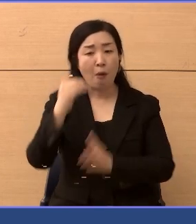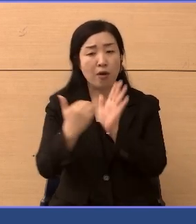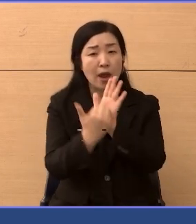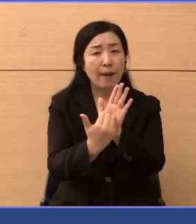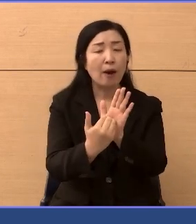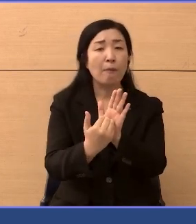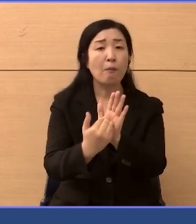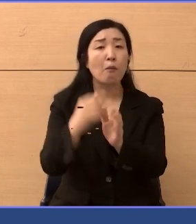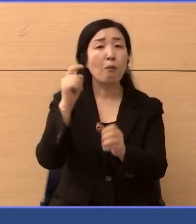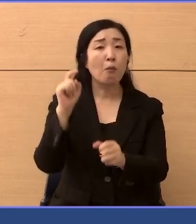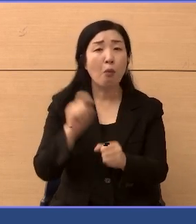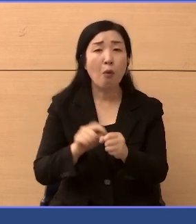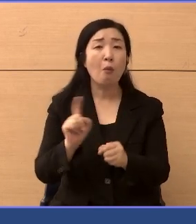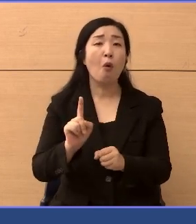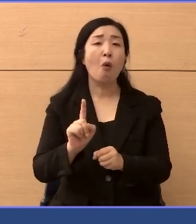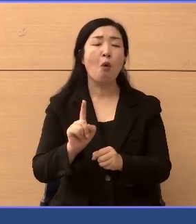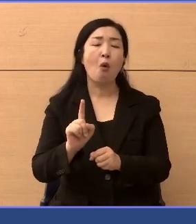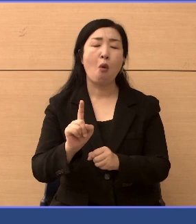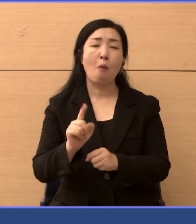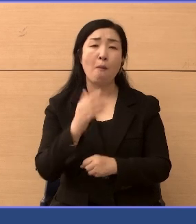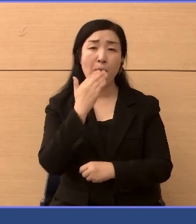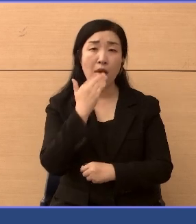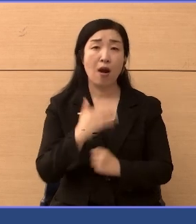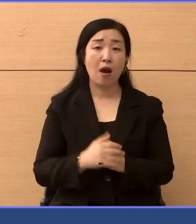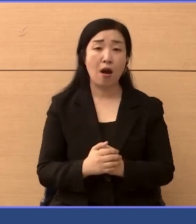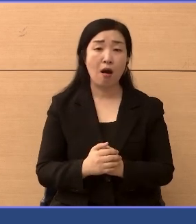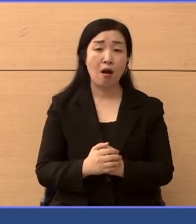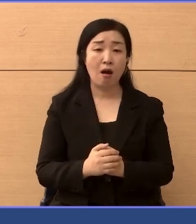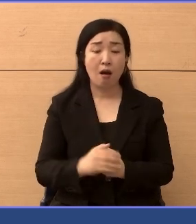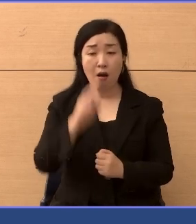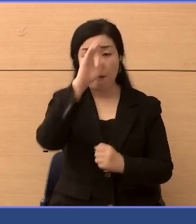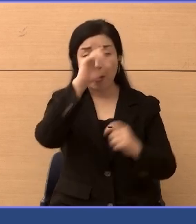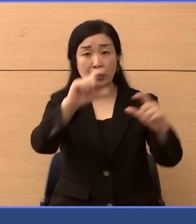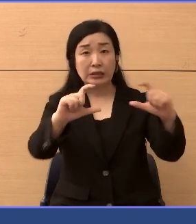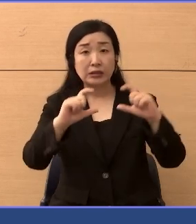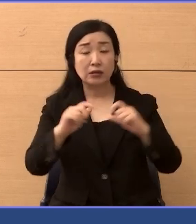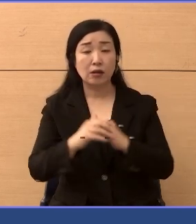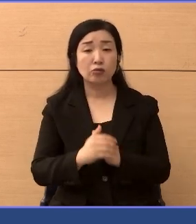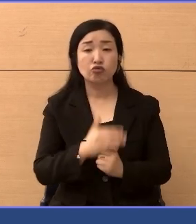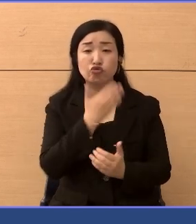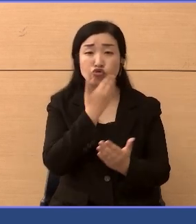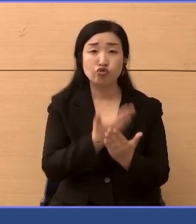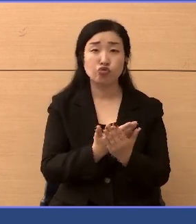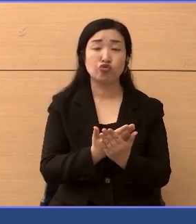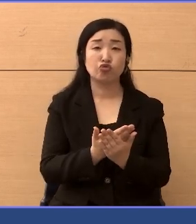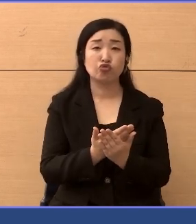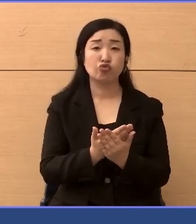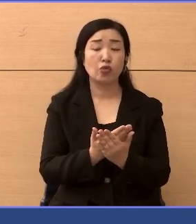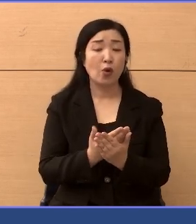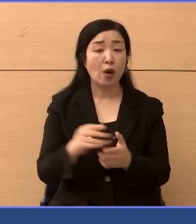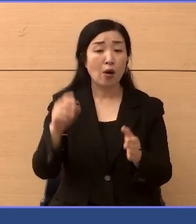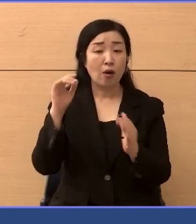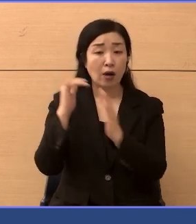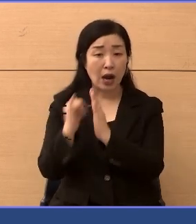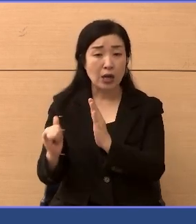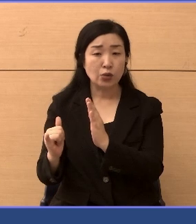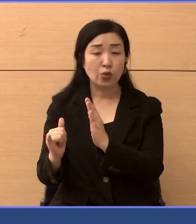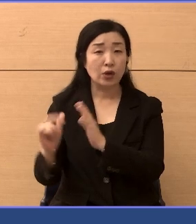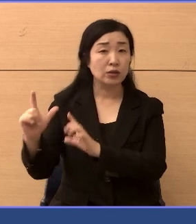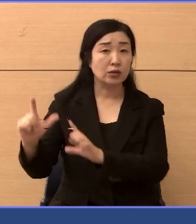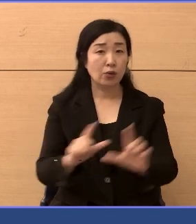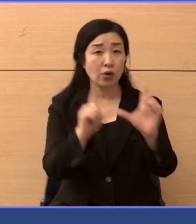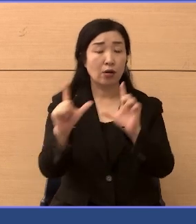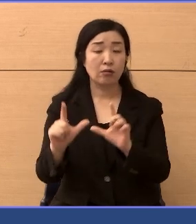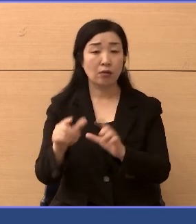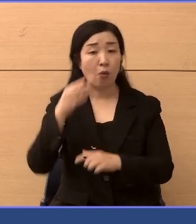Also, 알 수가 a 없습니다. diagnosis is 그리고 very 또한 important 진단이라는 것은 to 굉장히 the 중요한데 adjustment of the 이것을 family in 통해서 terms of 가족과의 understanding 생활에 why the 적응을